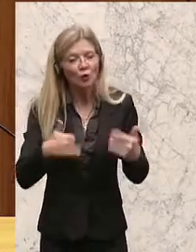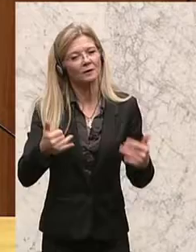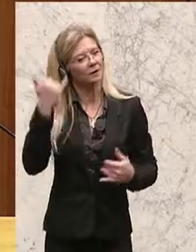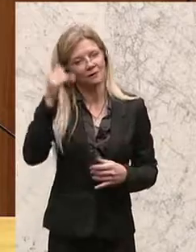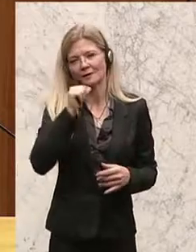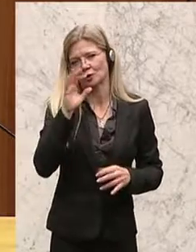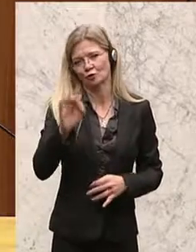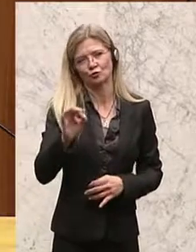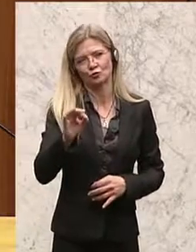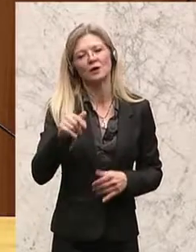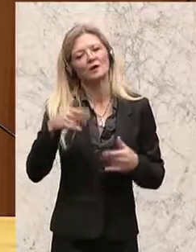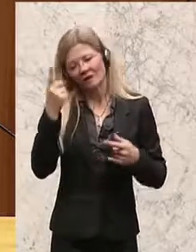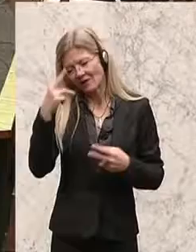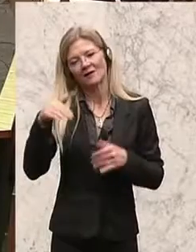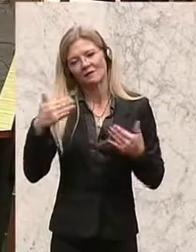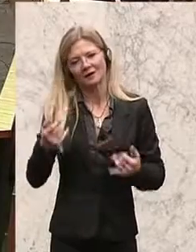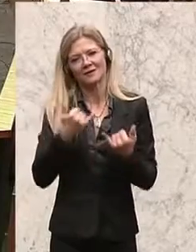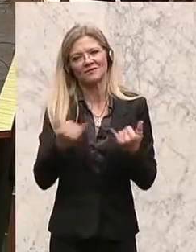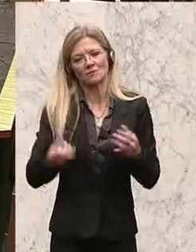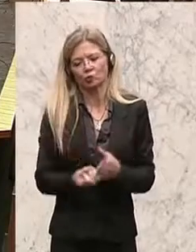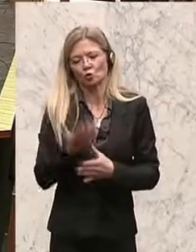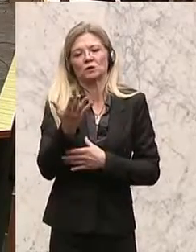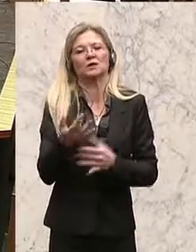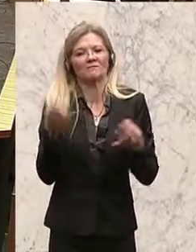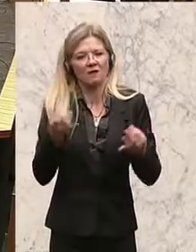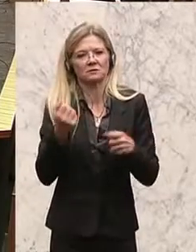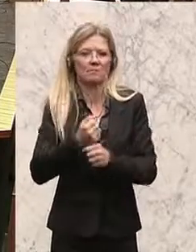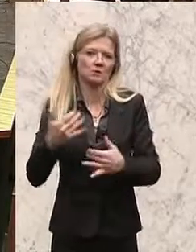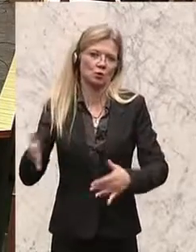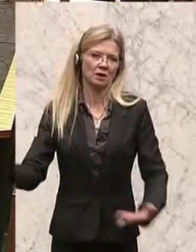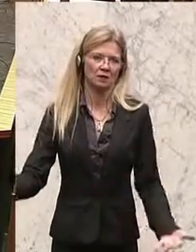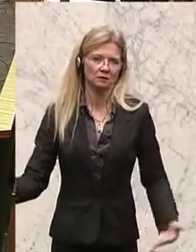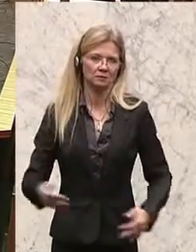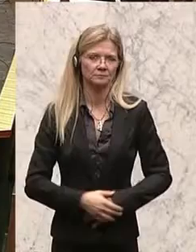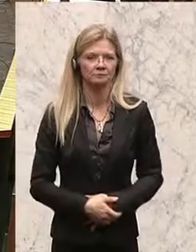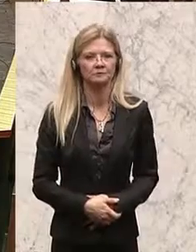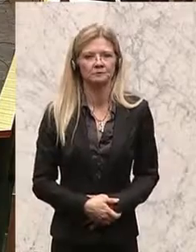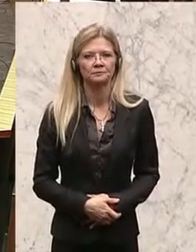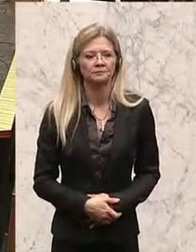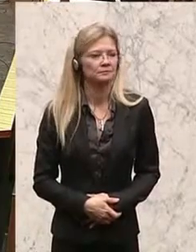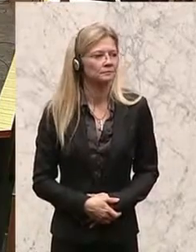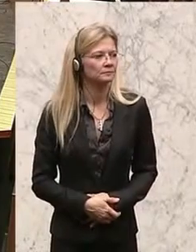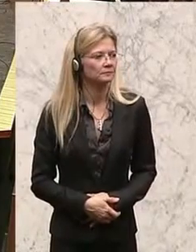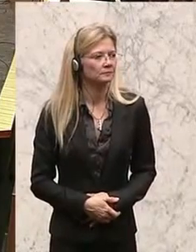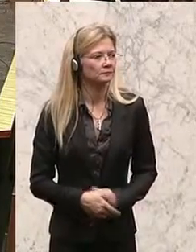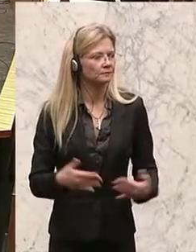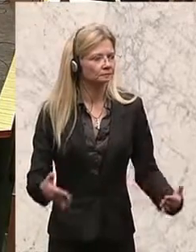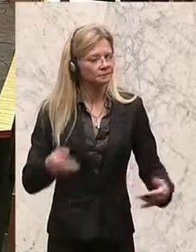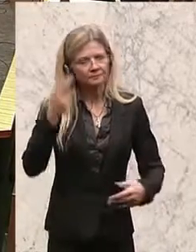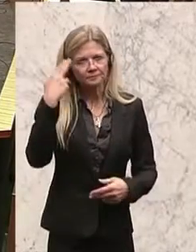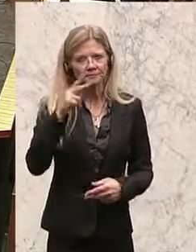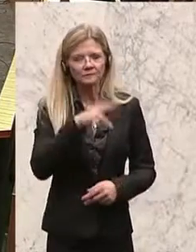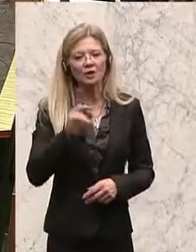arbeitslosigkeit zu produzieren der la cucina wein von der fpö wirft der spd vor die österreichischen arbeitnehmer